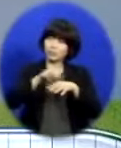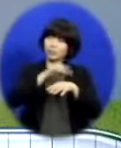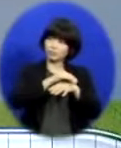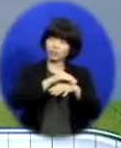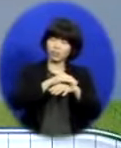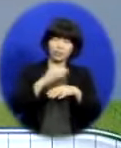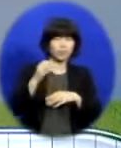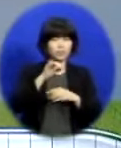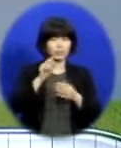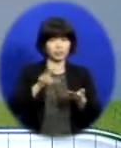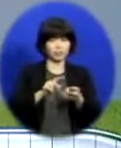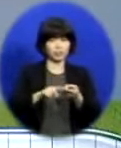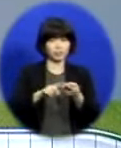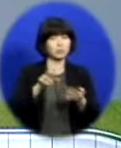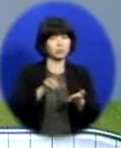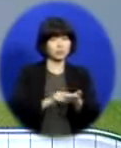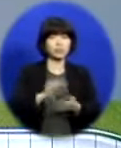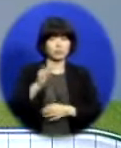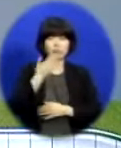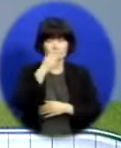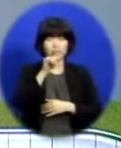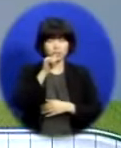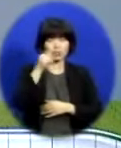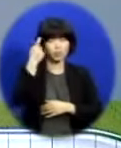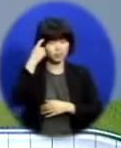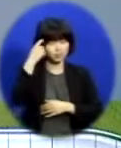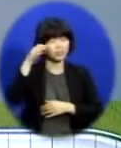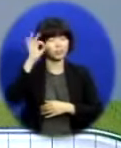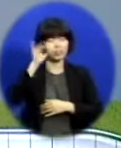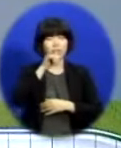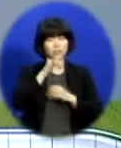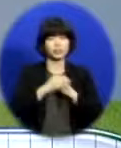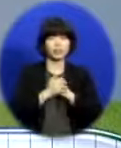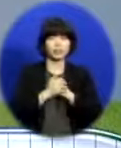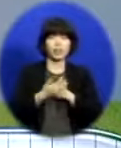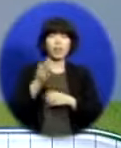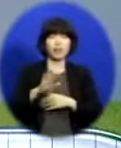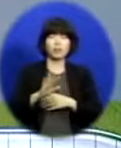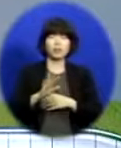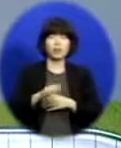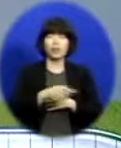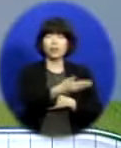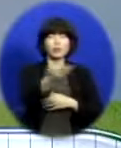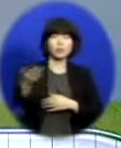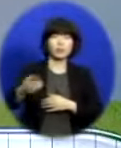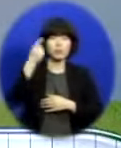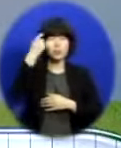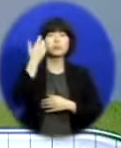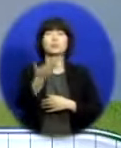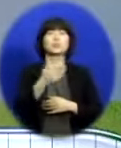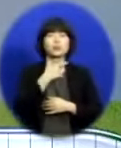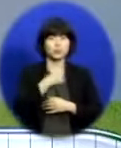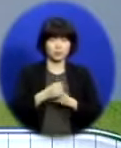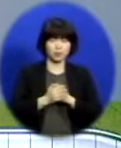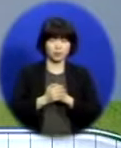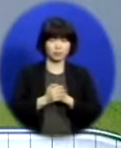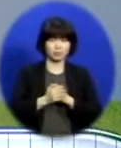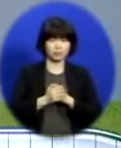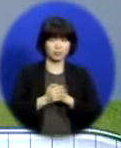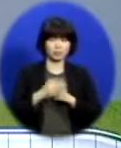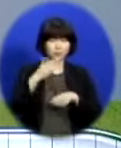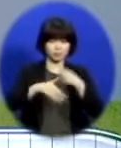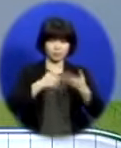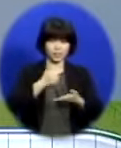것은 문제가 있을 수도 있겠다 그런 생각도 들기도 했어요 근데 한번 여러분들에게도 한번 물어보고 싶습니다